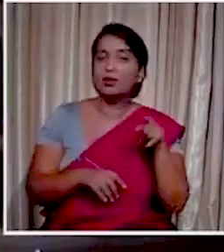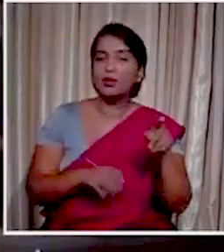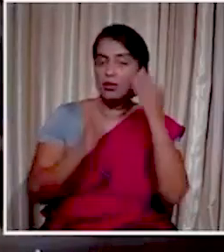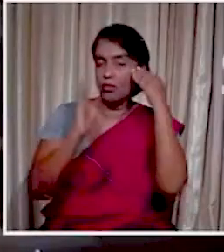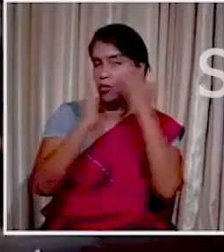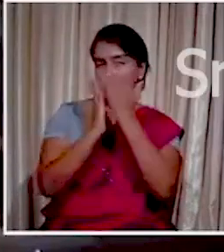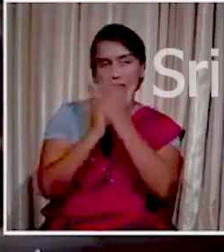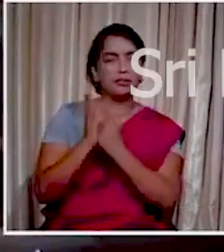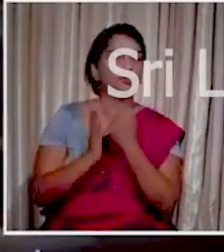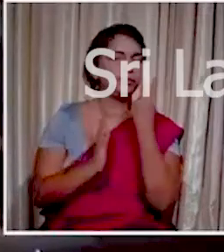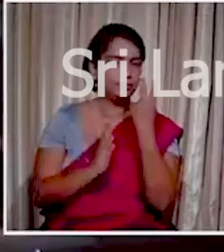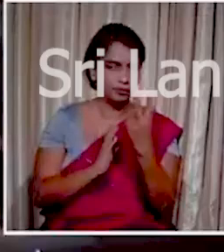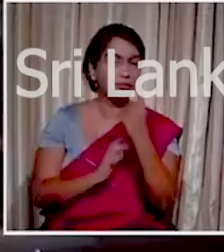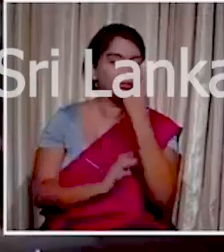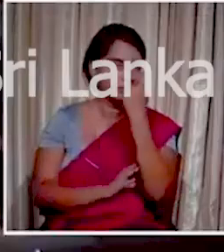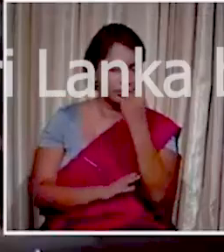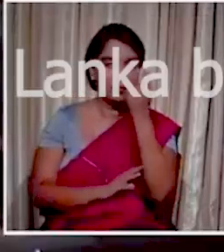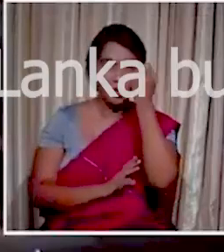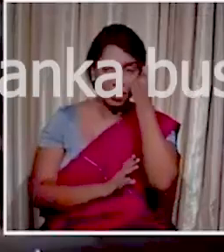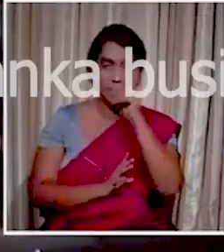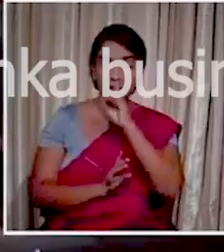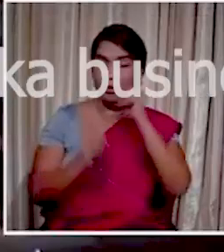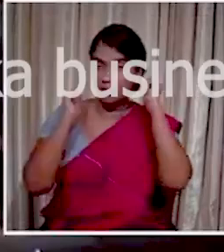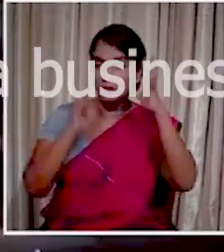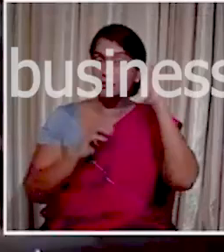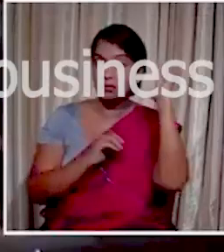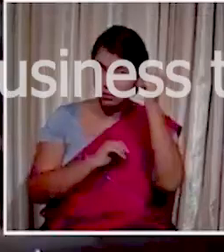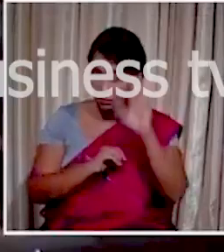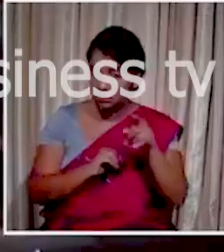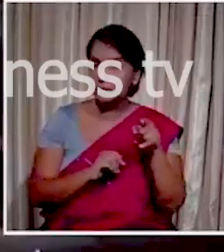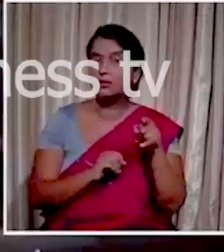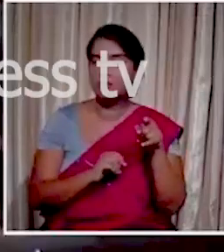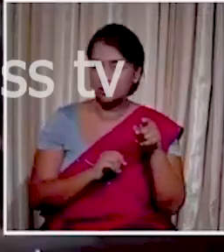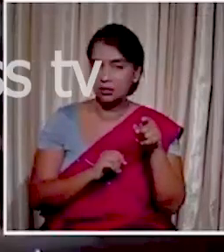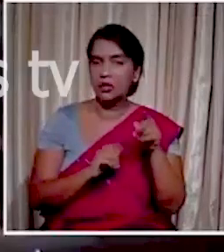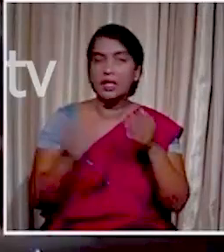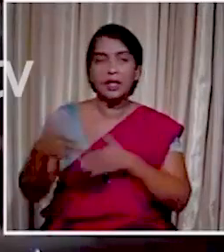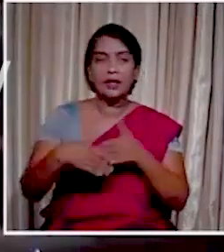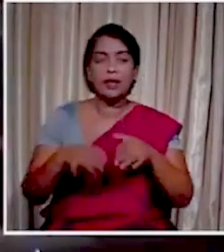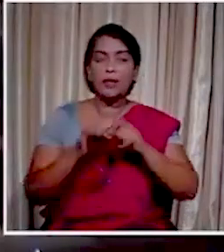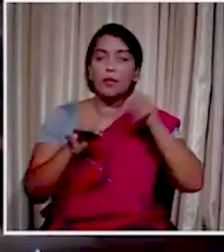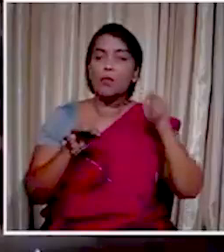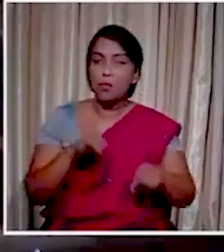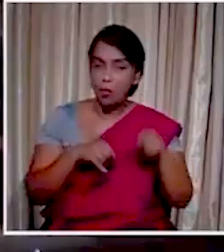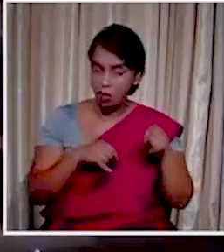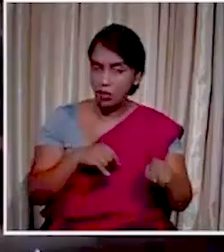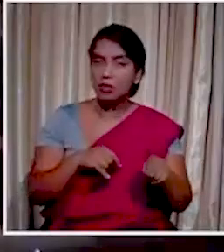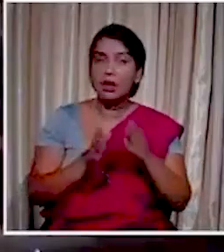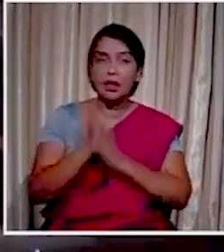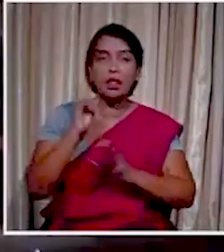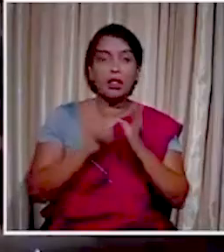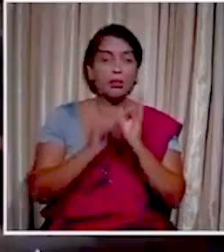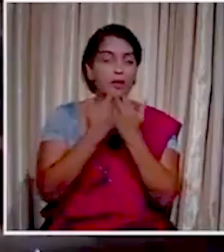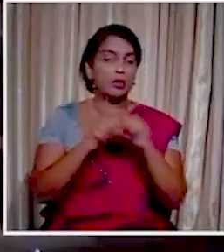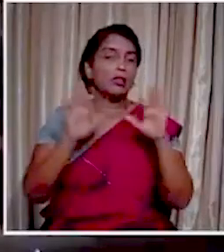දෙකක්. එකක් තමයි එම යෝජනාව යථාර්ථයක් බවට පත් වෙන්නේ නම් කැබිනට් මණ්ඩලය අමාත්‍ය දුර